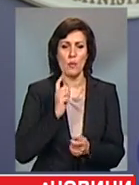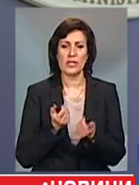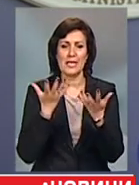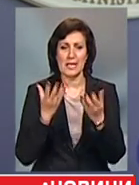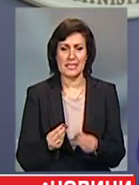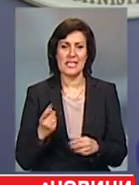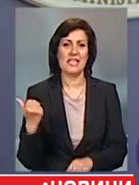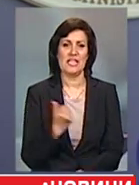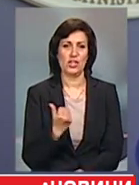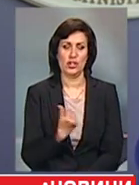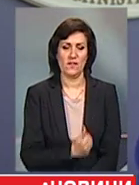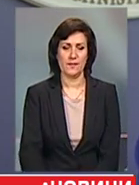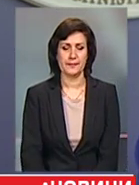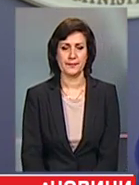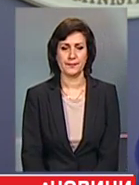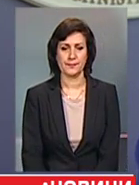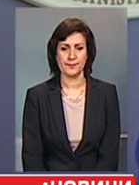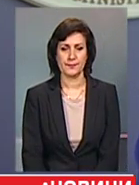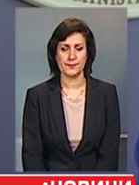днів, а то й тижнів. Пропоную послухати.